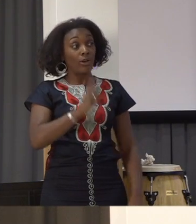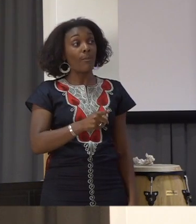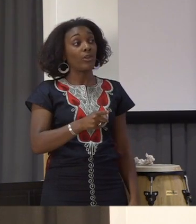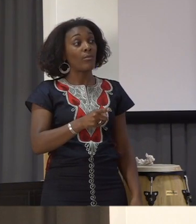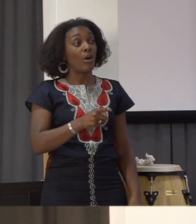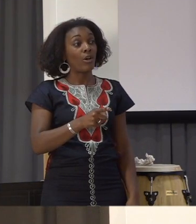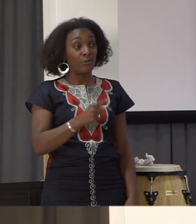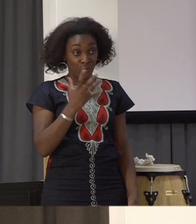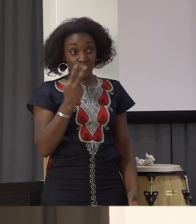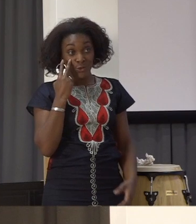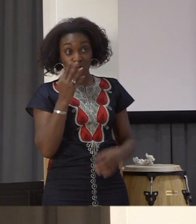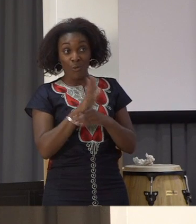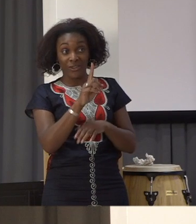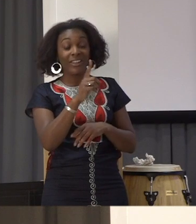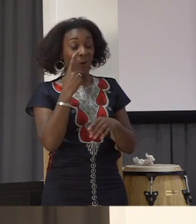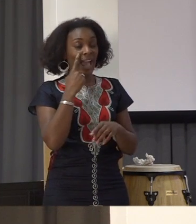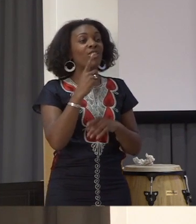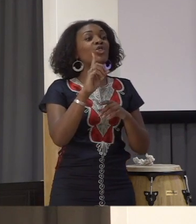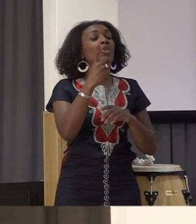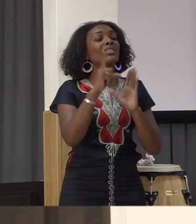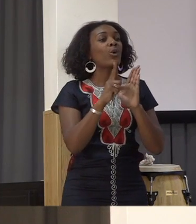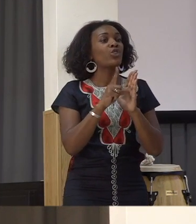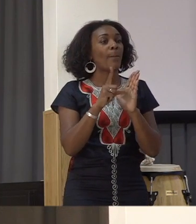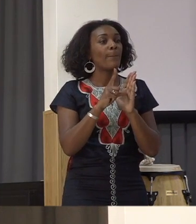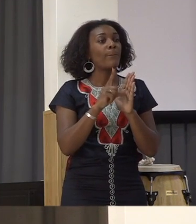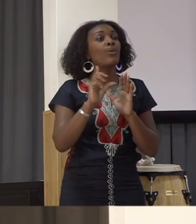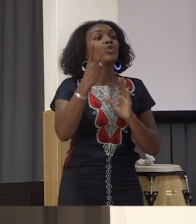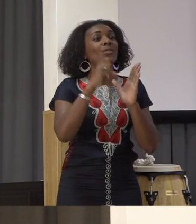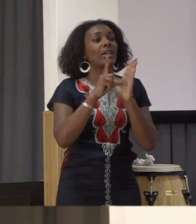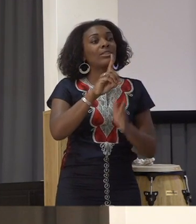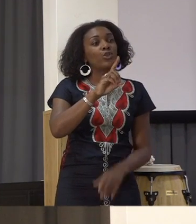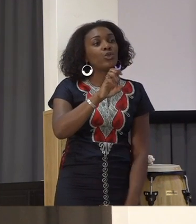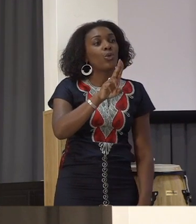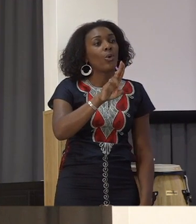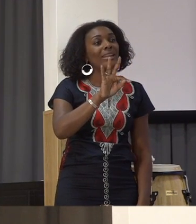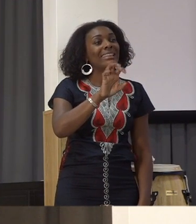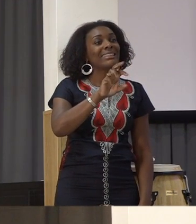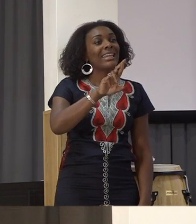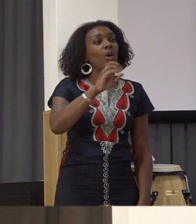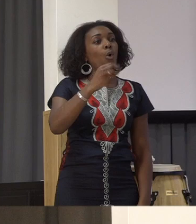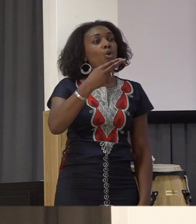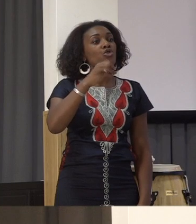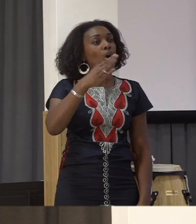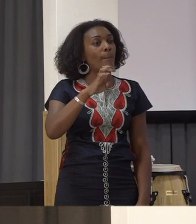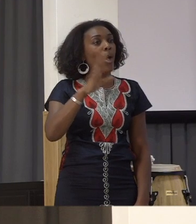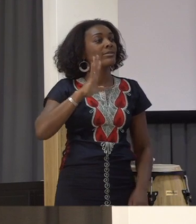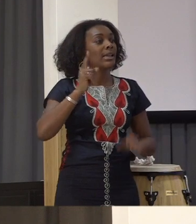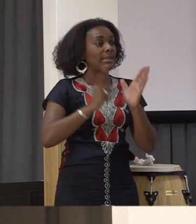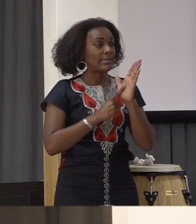Vous voulez que je vous le montre? Deutéronome 12. Deutéronome 12, verset 7. La joie de Dieu, c'est un